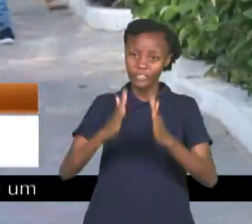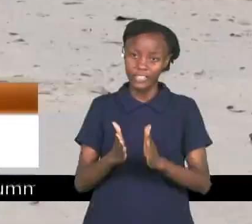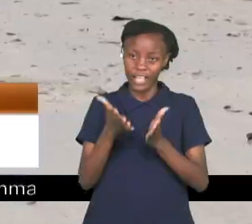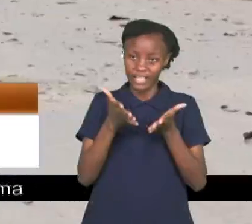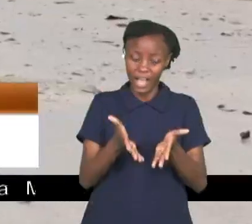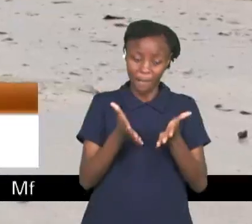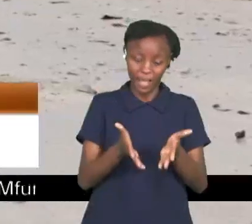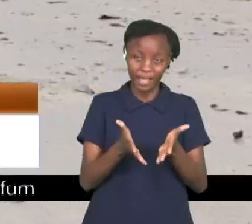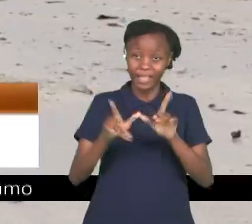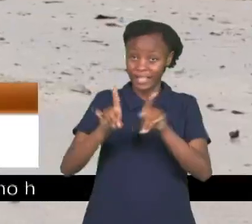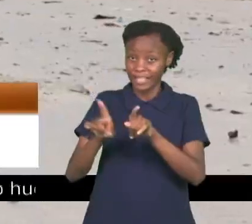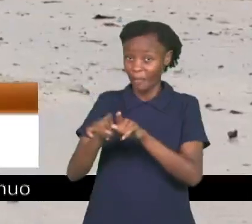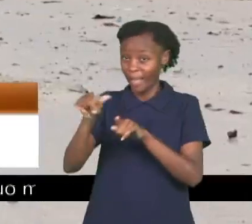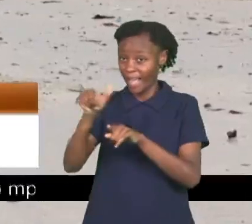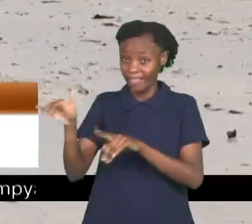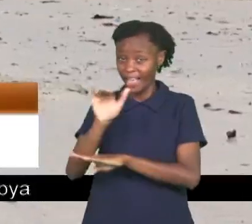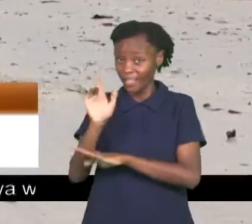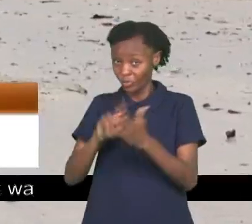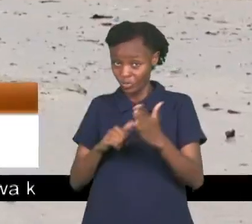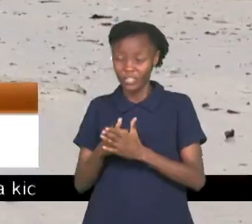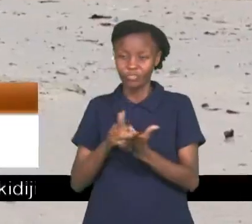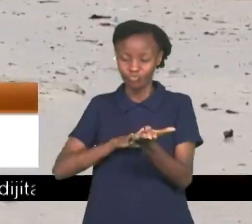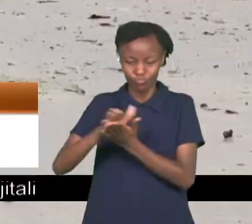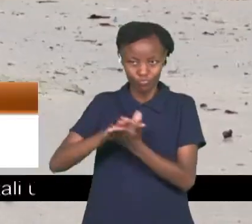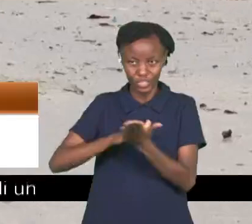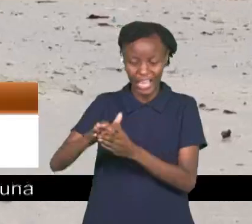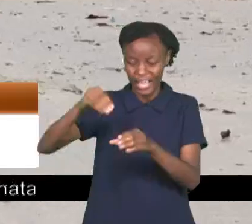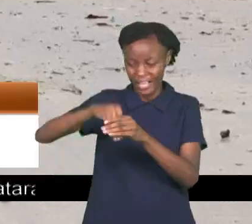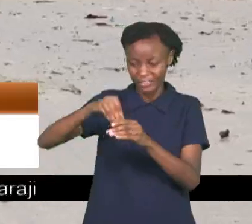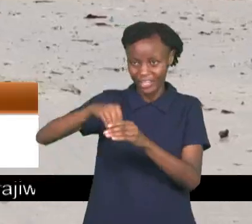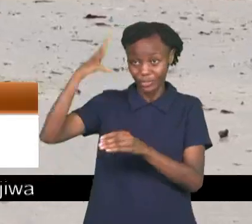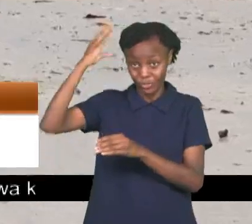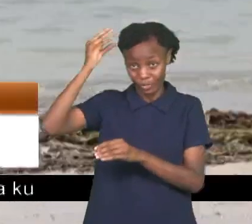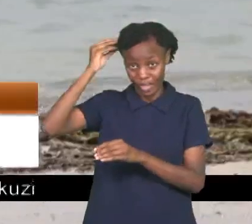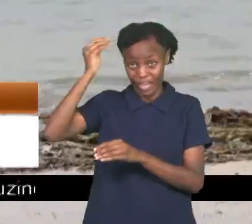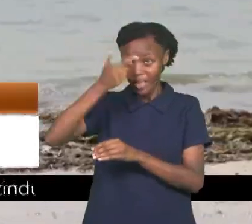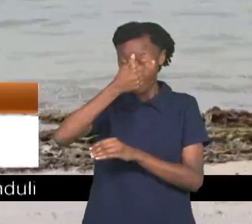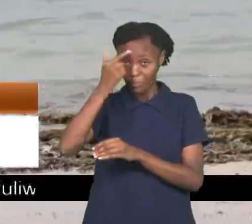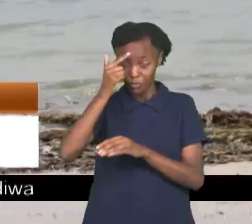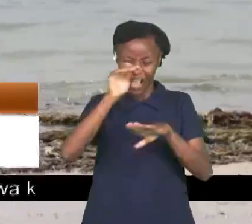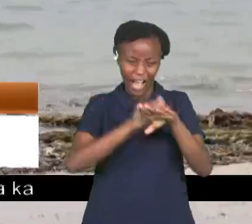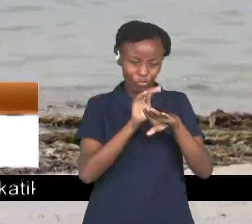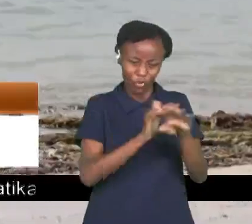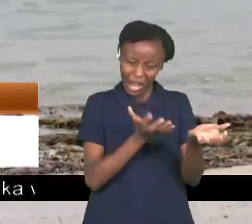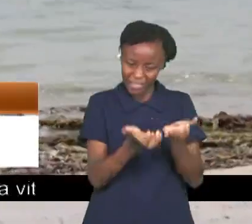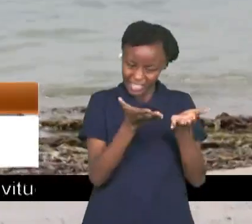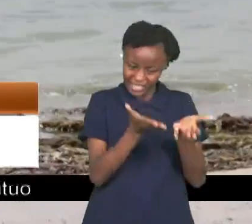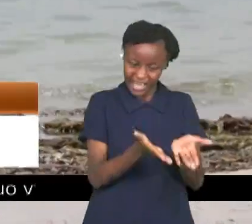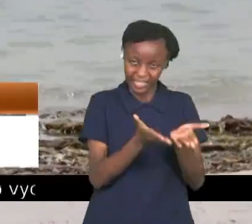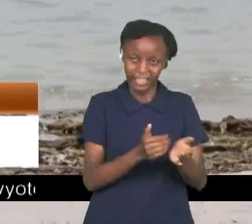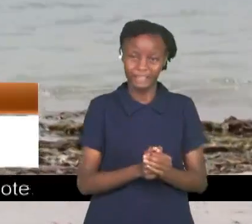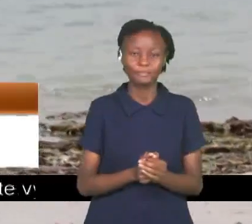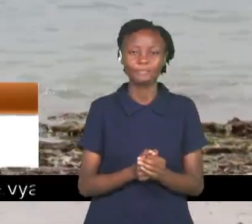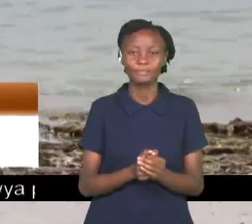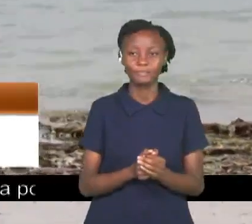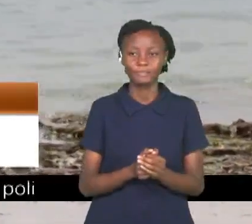barani, huku wengine wakishawishika zaidi kuwekeza nchini Somalia kutokana na ufanisi wa kibiashara unaoshuhudiwa na